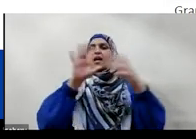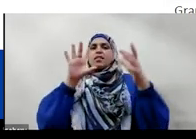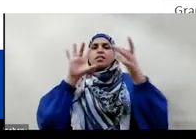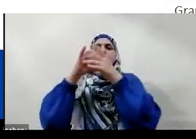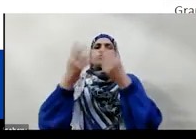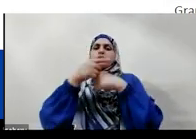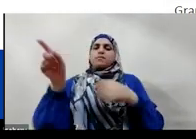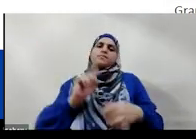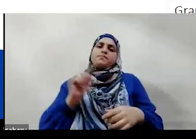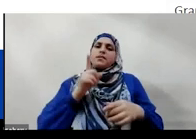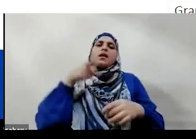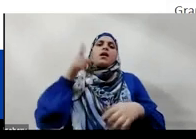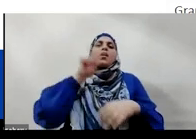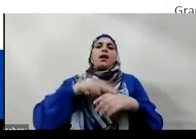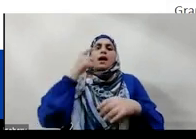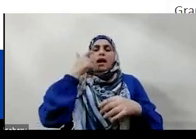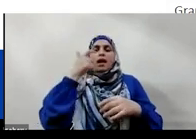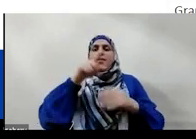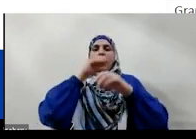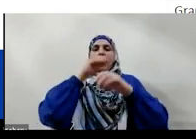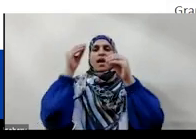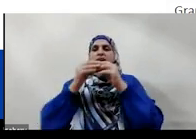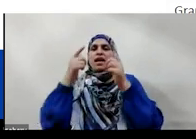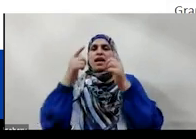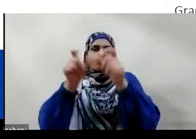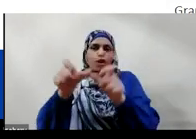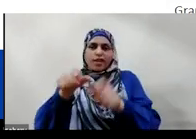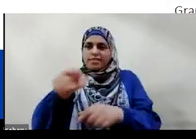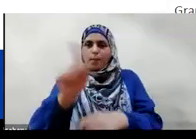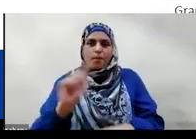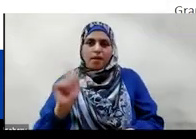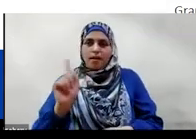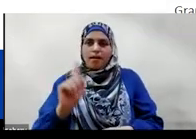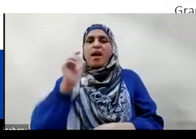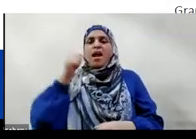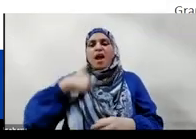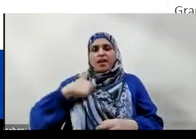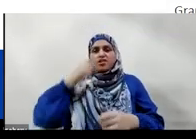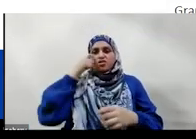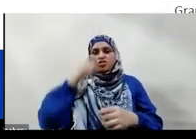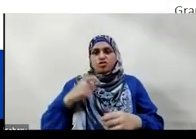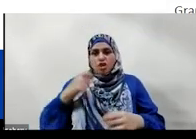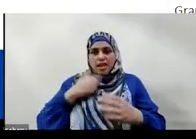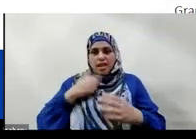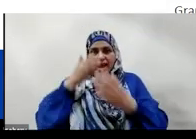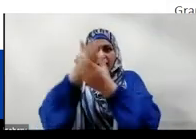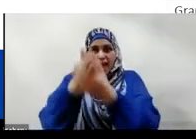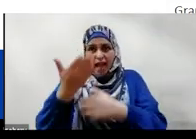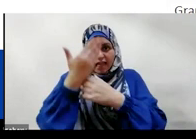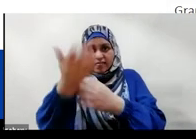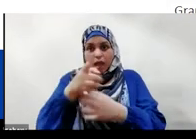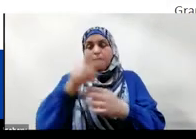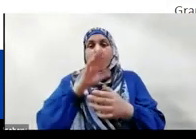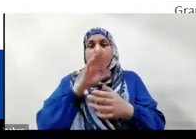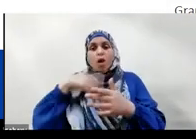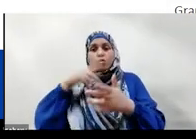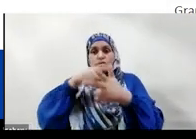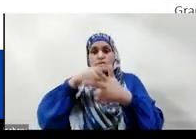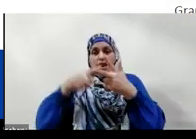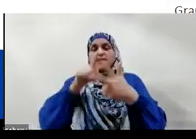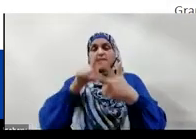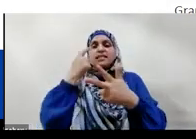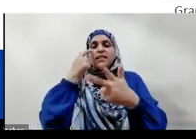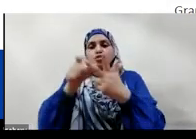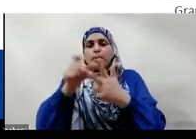مش بتتابع على الريكومنديشن لاتر بتاعت حضراتكم. حضراتكم كمتقدمين دي مسؤولية حضراتكم، لازم تتأكدوا ان انتوا بتتابعوا مع الريكومندرز